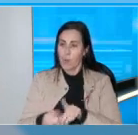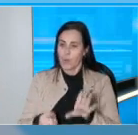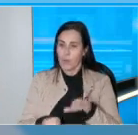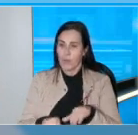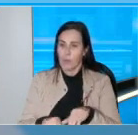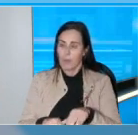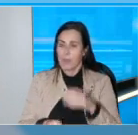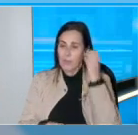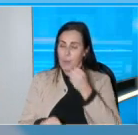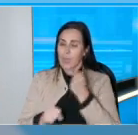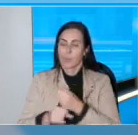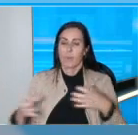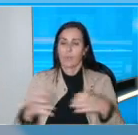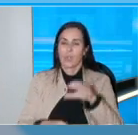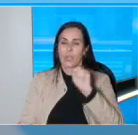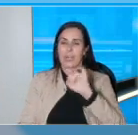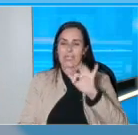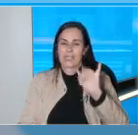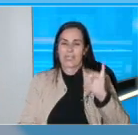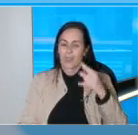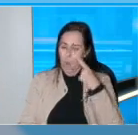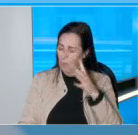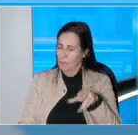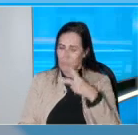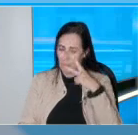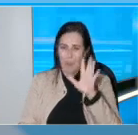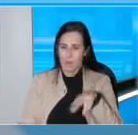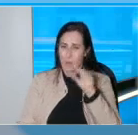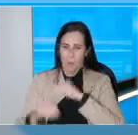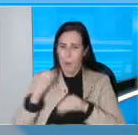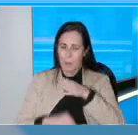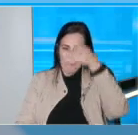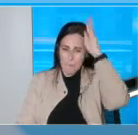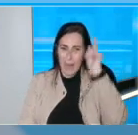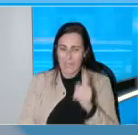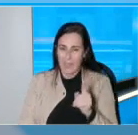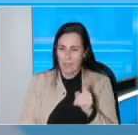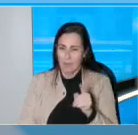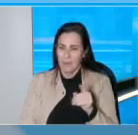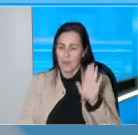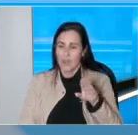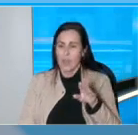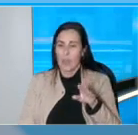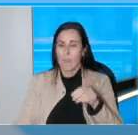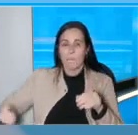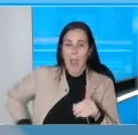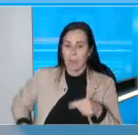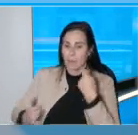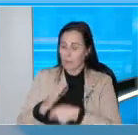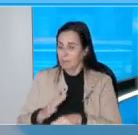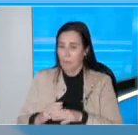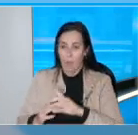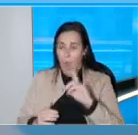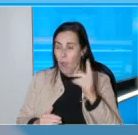כמו שאיחוד אמירויות עשו עם סיטי. אנחנו רואים את זה, אנחנו רואים את זה בא לידי ביטוי, אפילו יש מועדון בבלגיה בשליטה של בחריין. אין כמעט